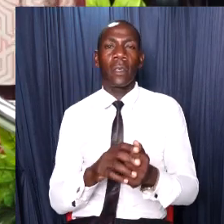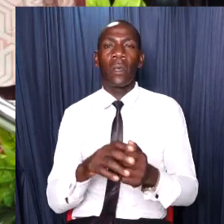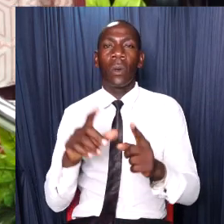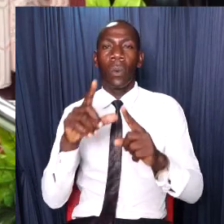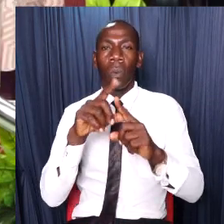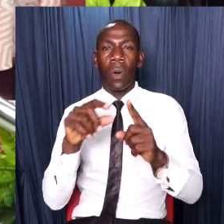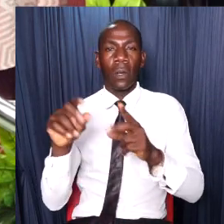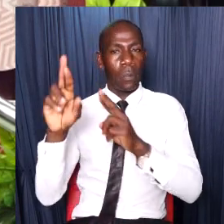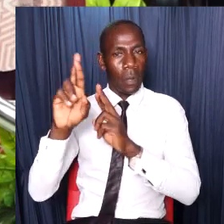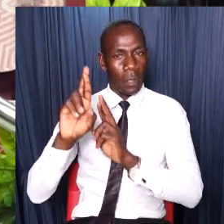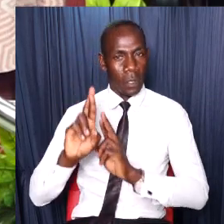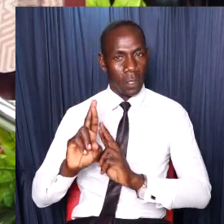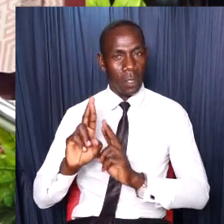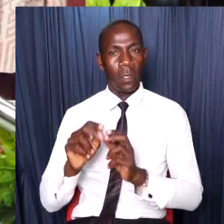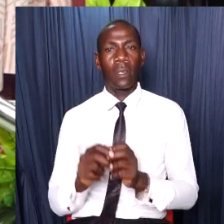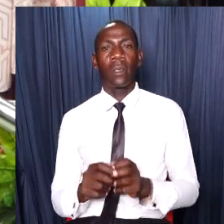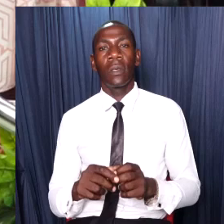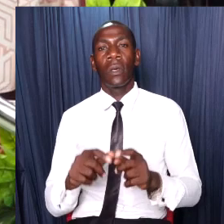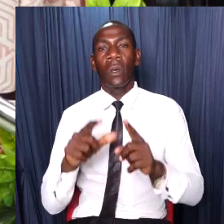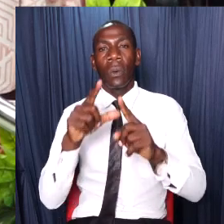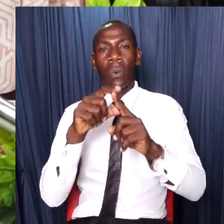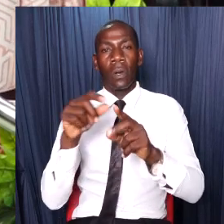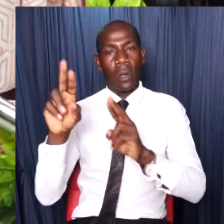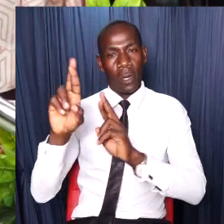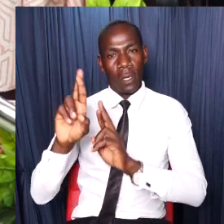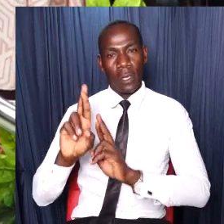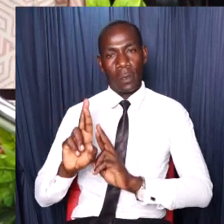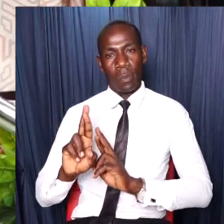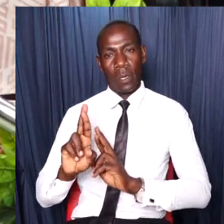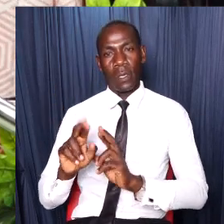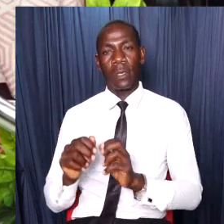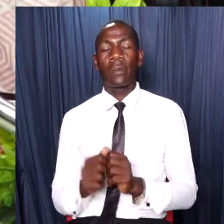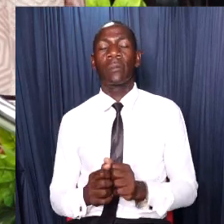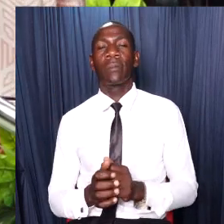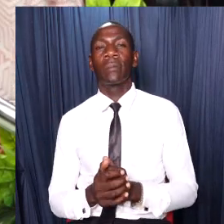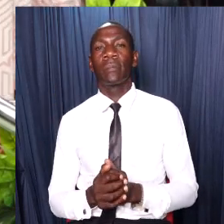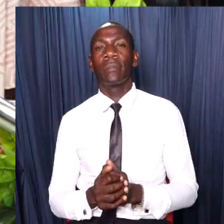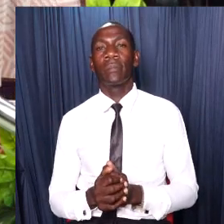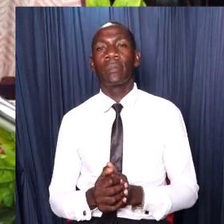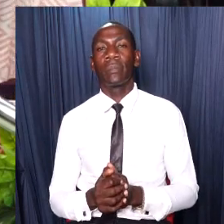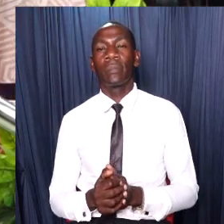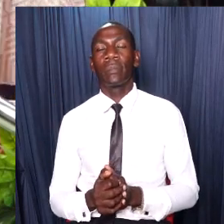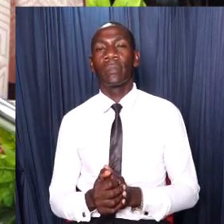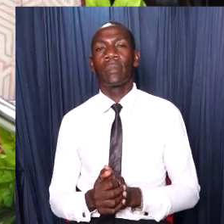Neno inaitwa utiifu. Respect. Neno inaitwa utiifu. Obedience.